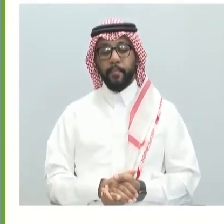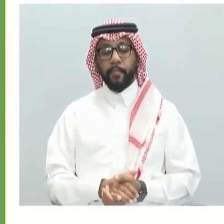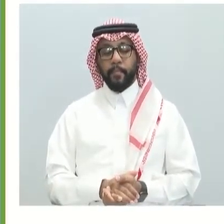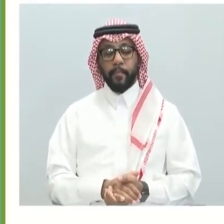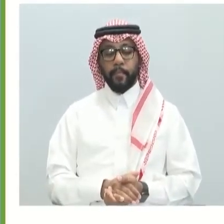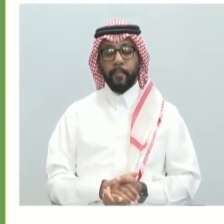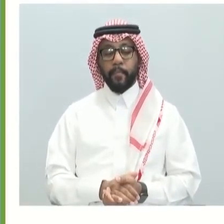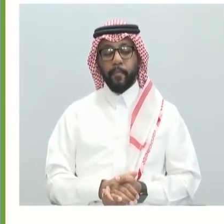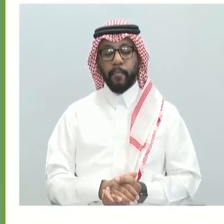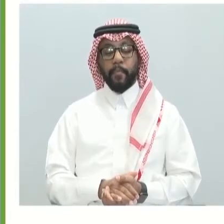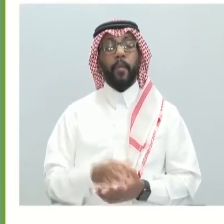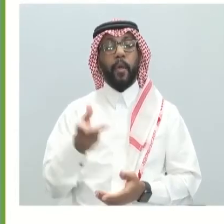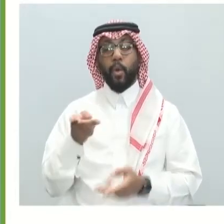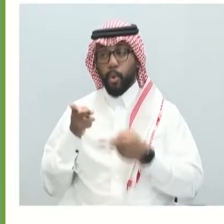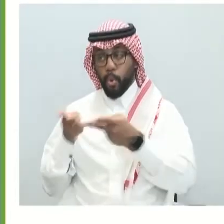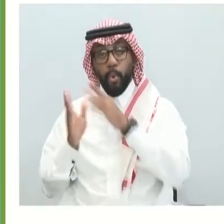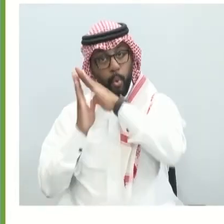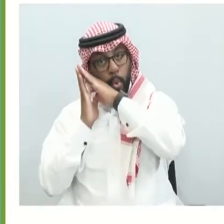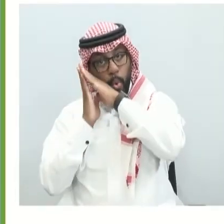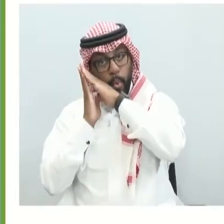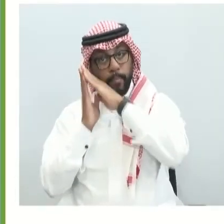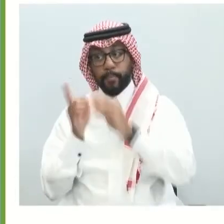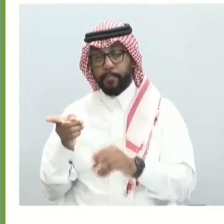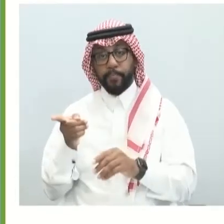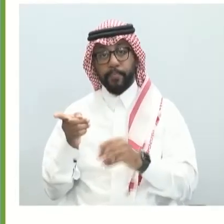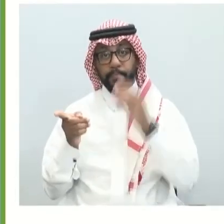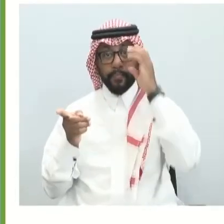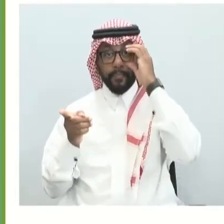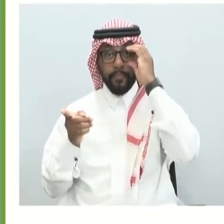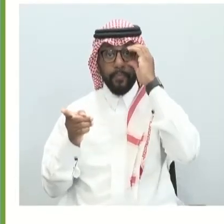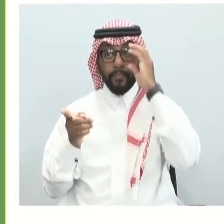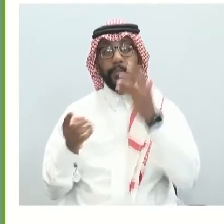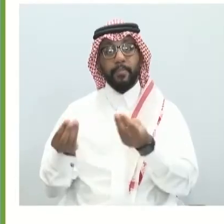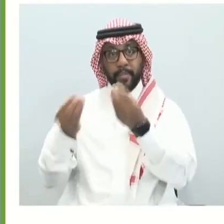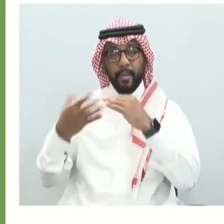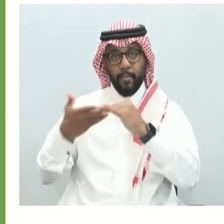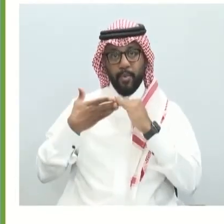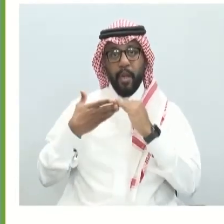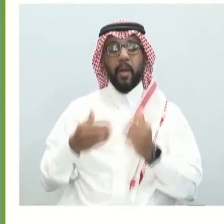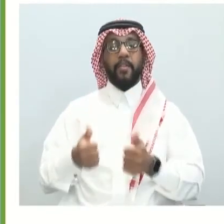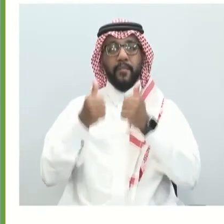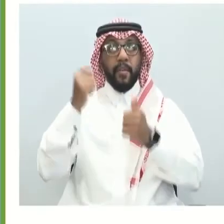نقول يؤثر النوم على اليقظه والانتباه والاداء المعرفي